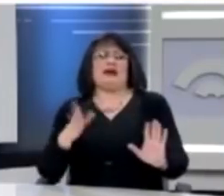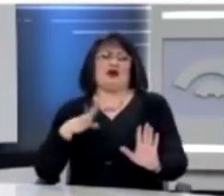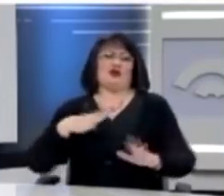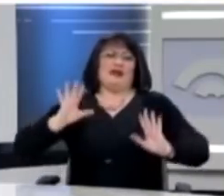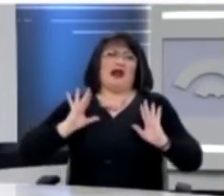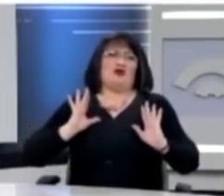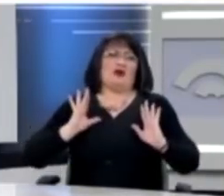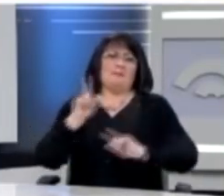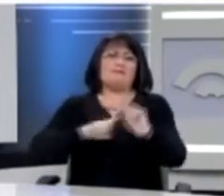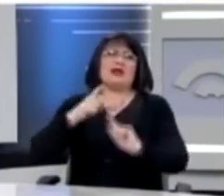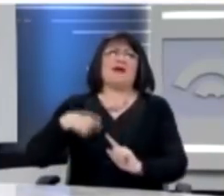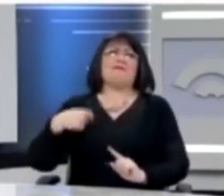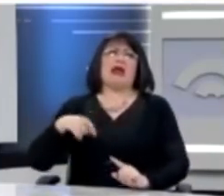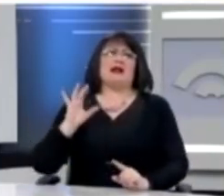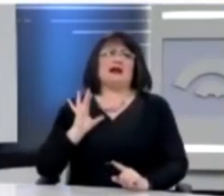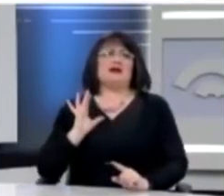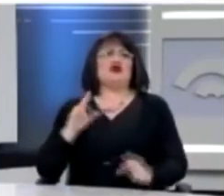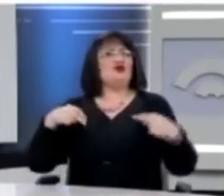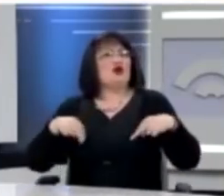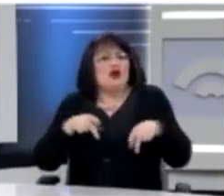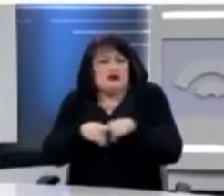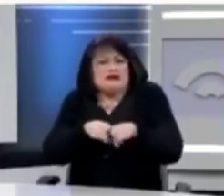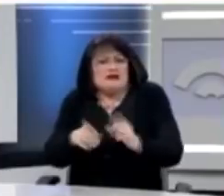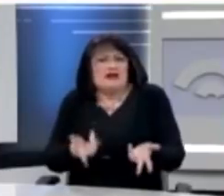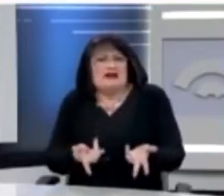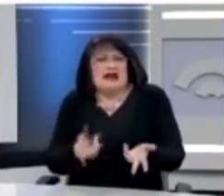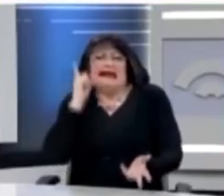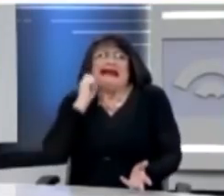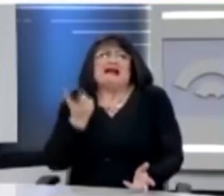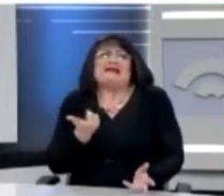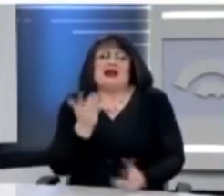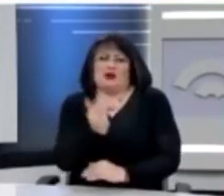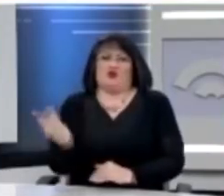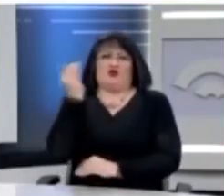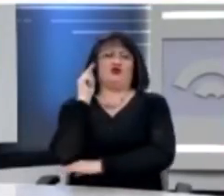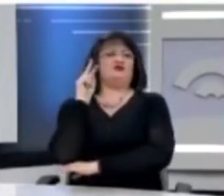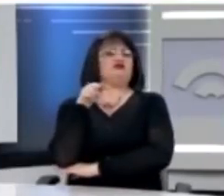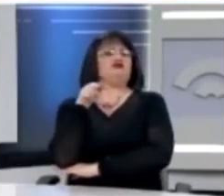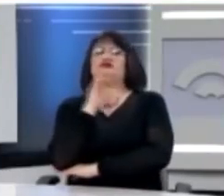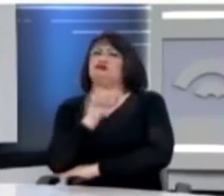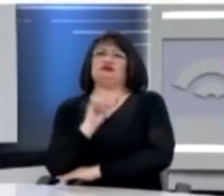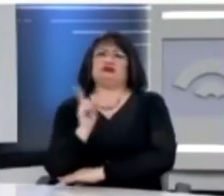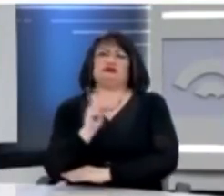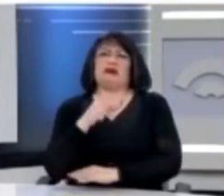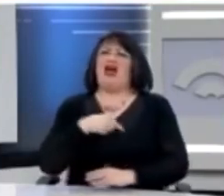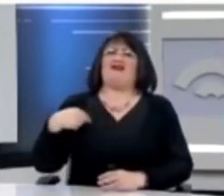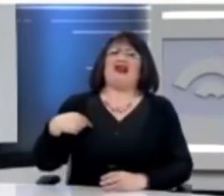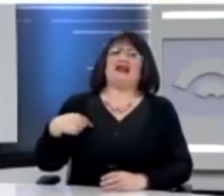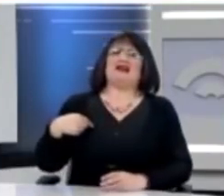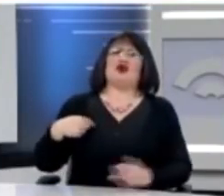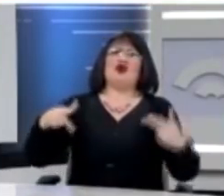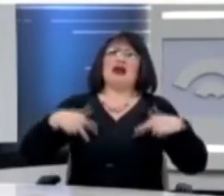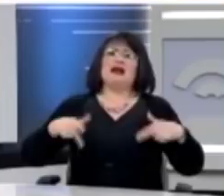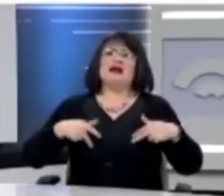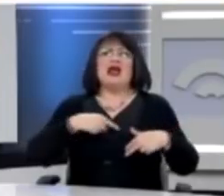θέλουν, όπως αυτά θέλουν να το έχουν. Χωρίς κανένα δερβέ να αγαπάνε από το κεφάλι τους, χωρίς κρατική ή